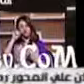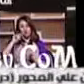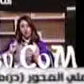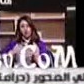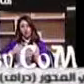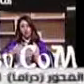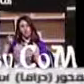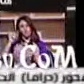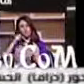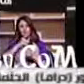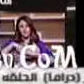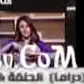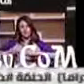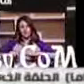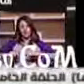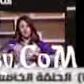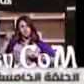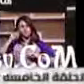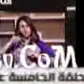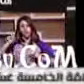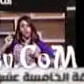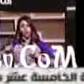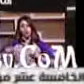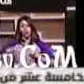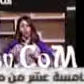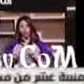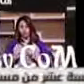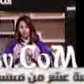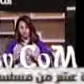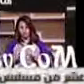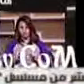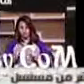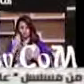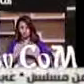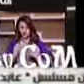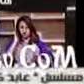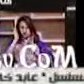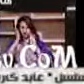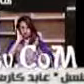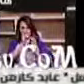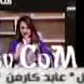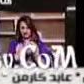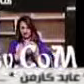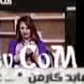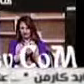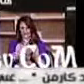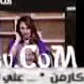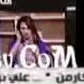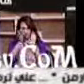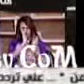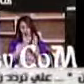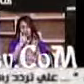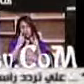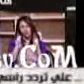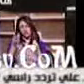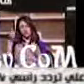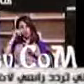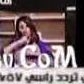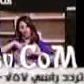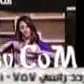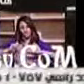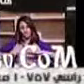جدا المحكمه بكره هتفصل في هذا الامر من متوقع صدور مش عايزين نستبق الاحكام اه مش عايزين نستبق عشان